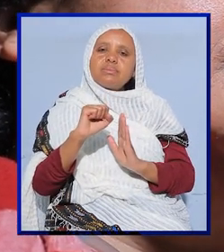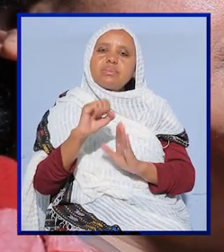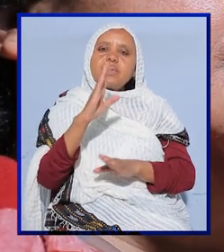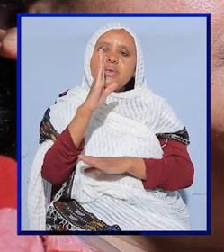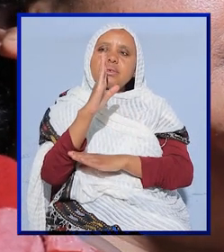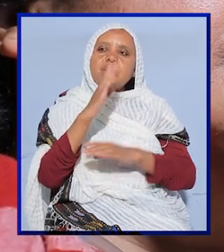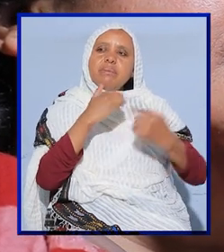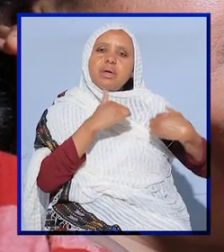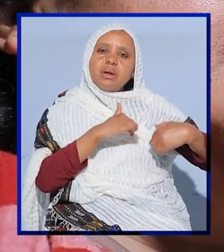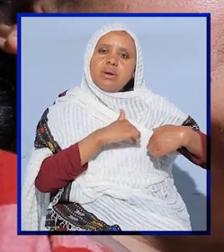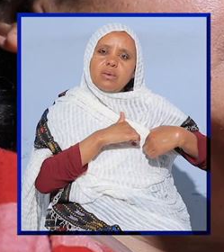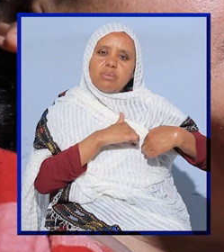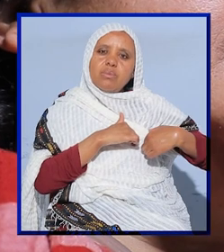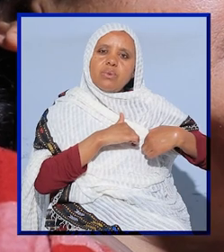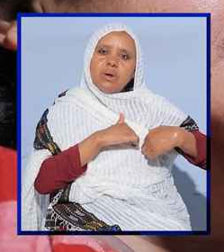እግዚአብሔር ልቦና